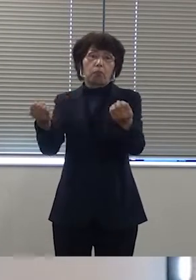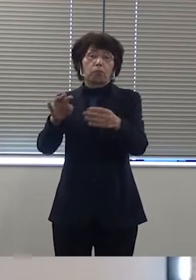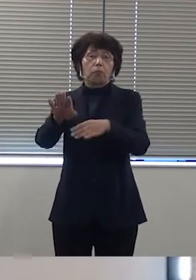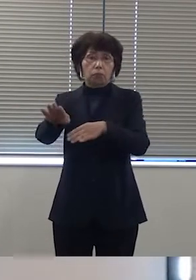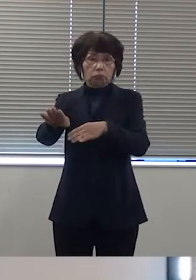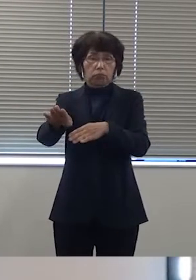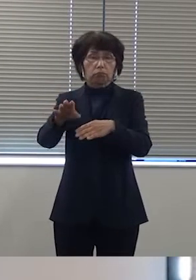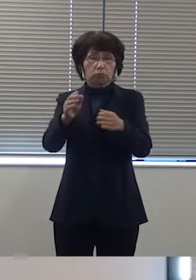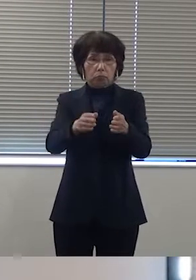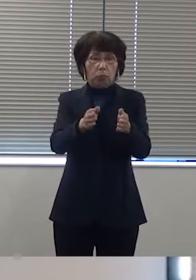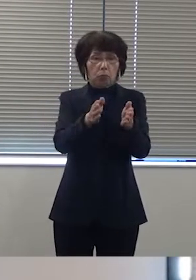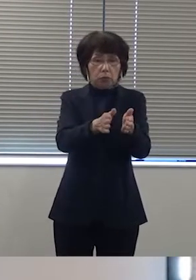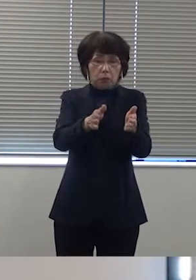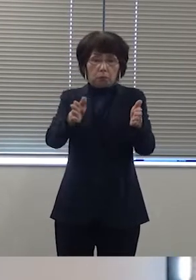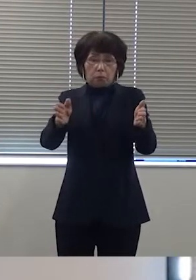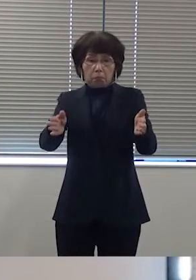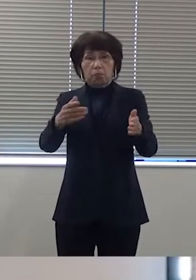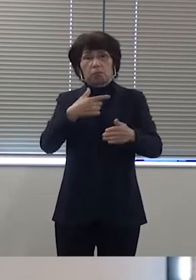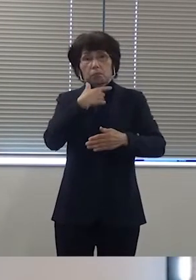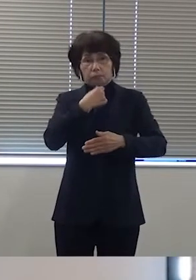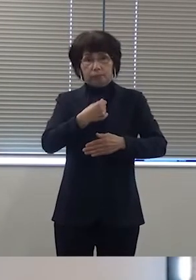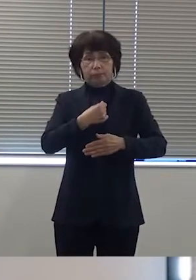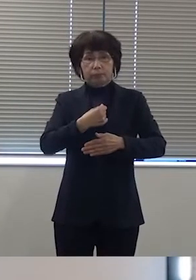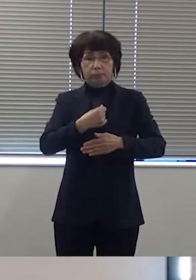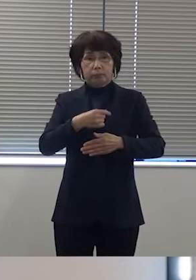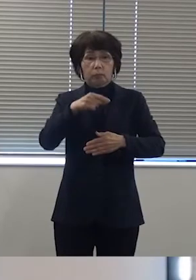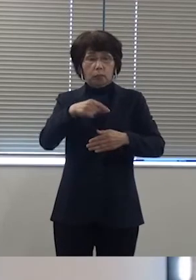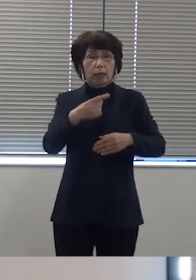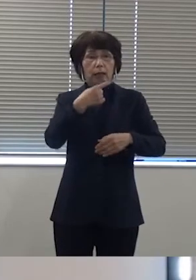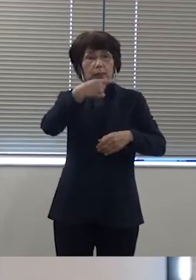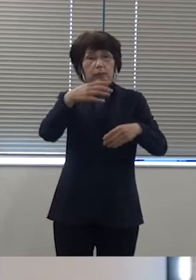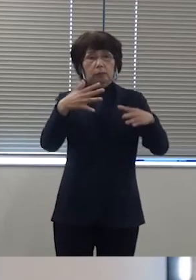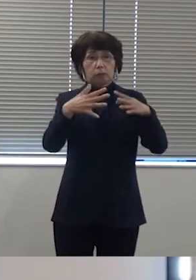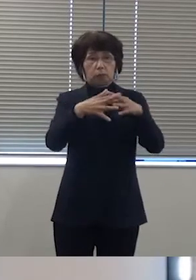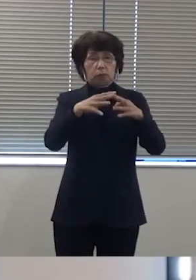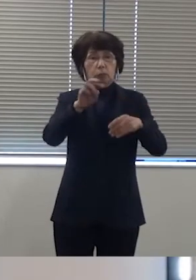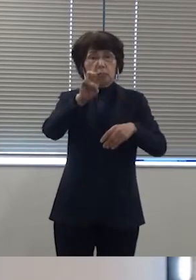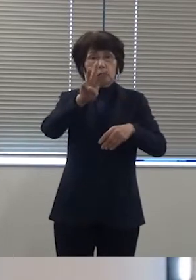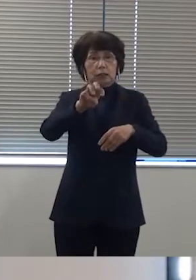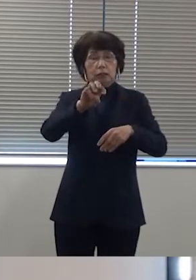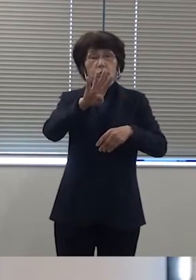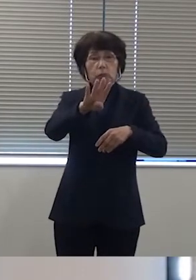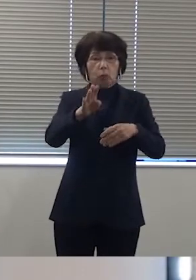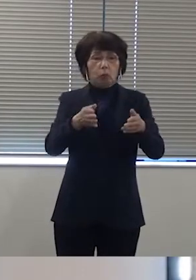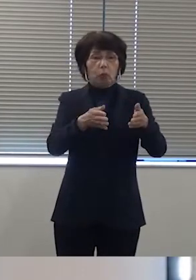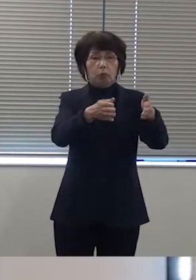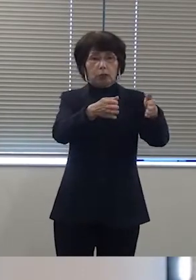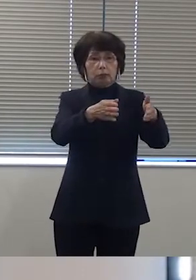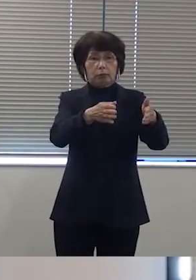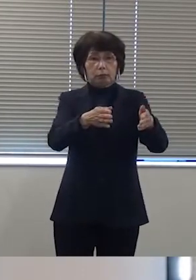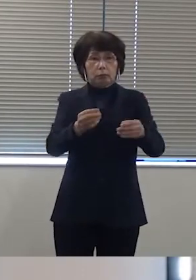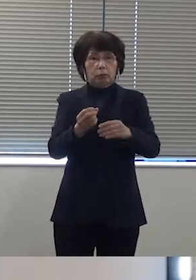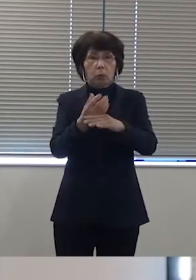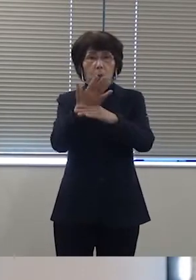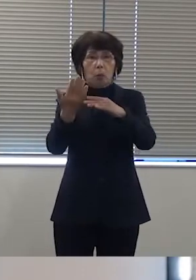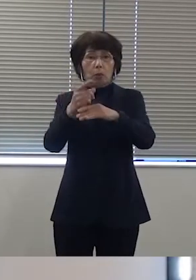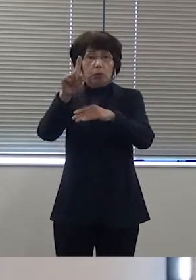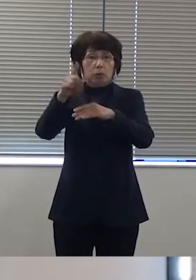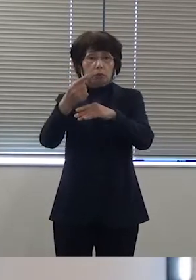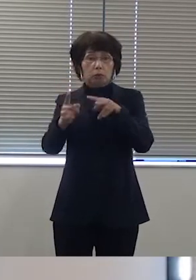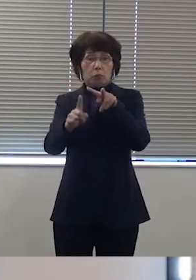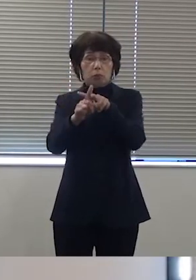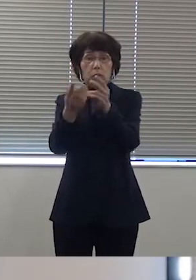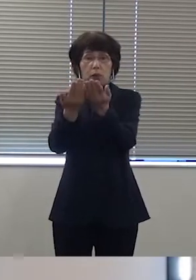IF34 号線で、泉の小学校の支援路ということになります。これに、工事に入っていきたいと思っております